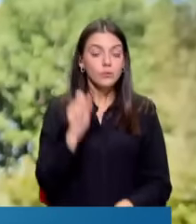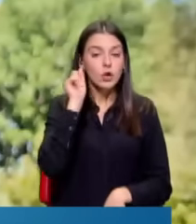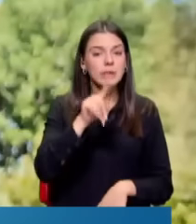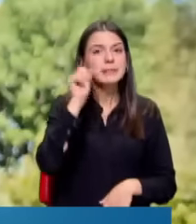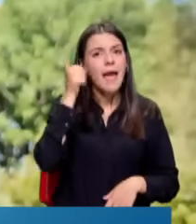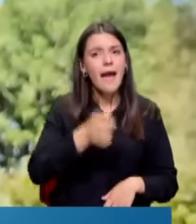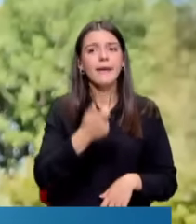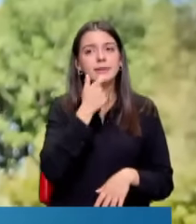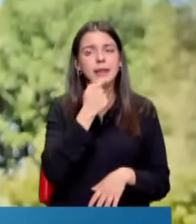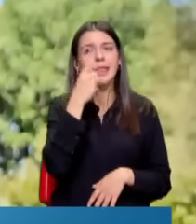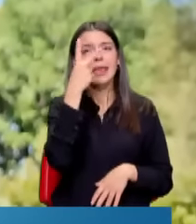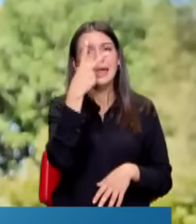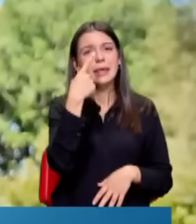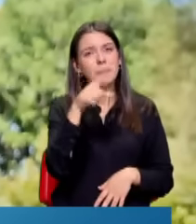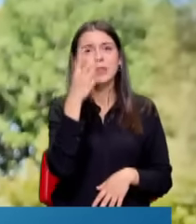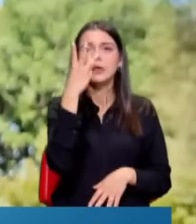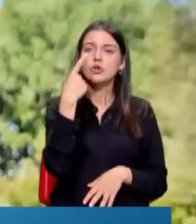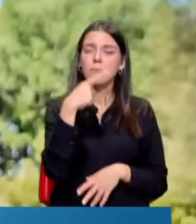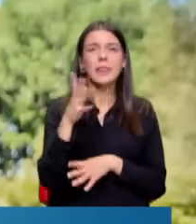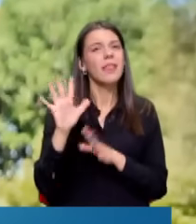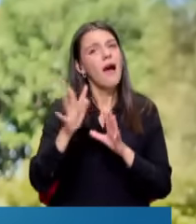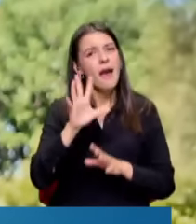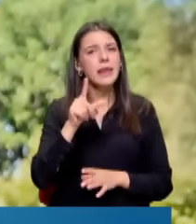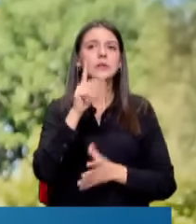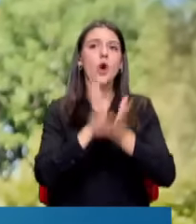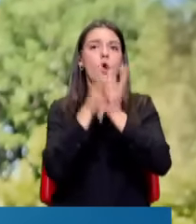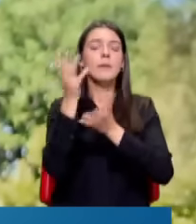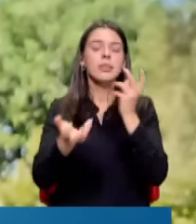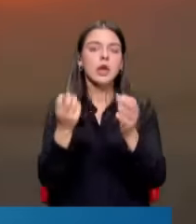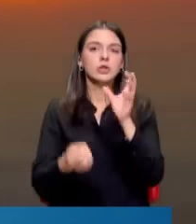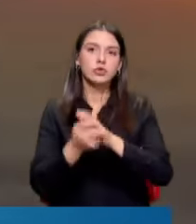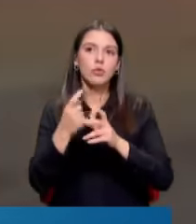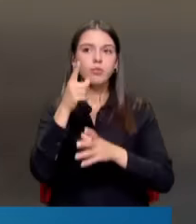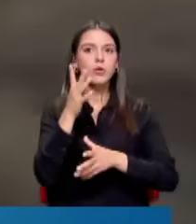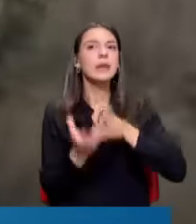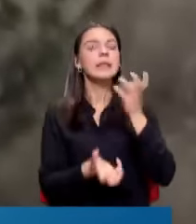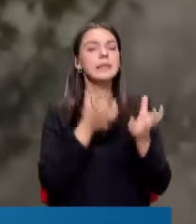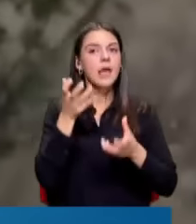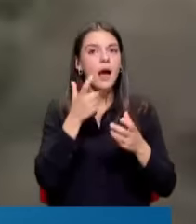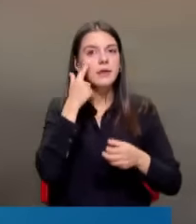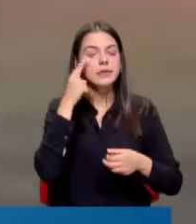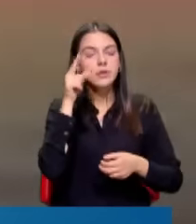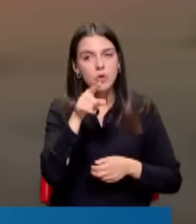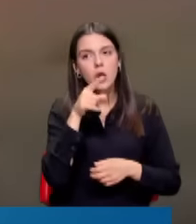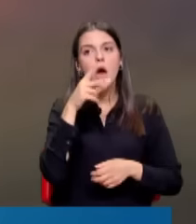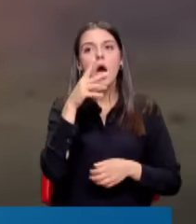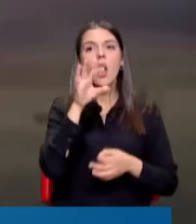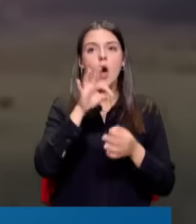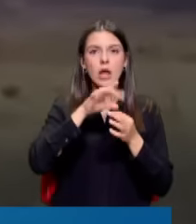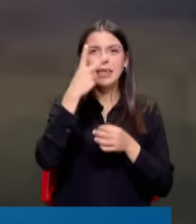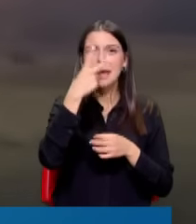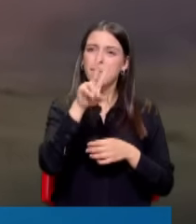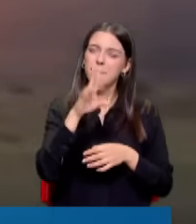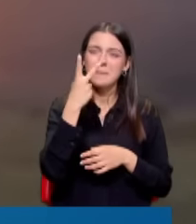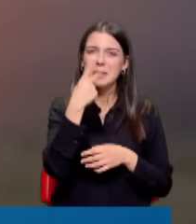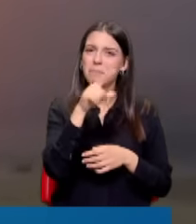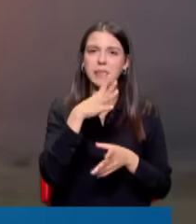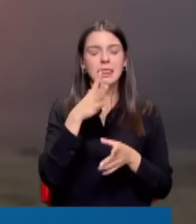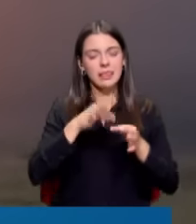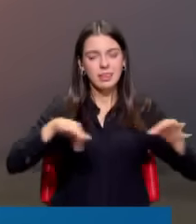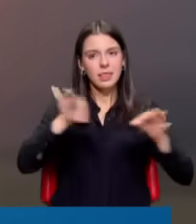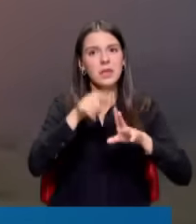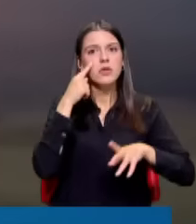yıl yaklaşık olarak 2-3 bin civarında orman yangını çıkıyor. Bu yangınlarda da 10-12 bin hektar civarında orman alanı yanıyor. Kimi yıllar